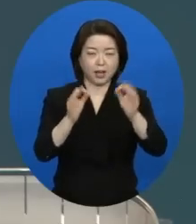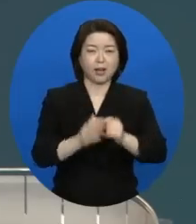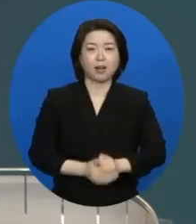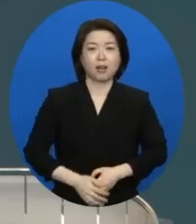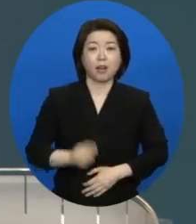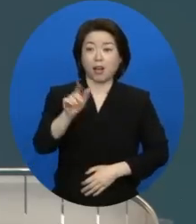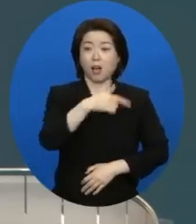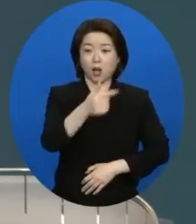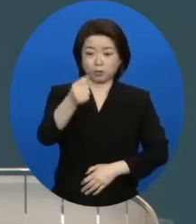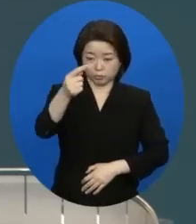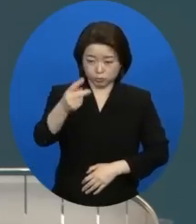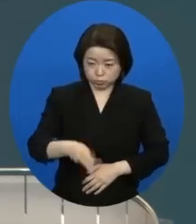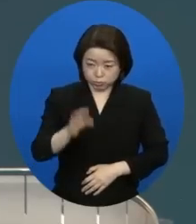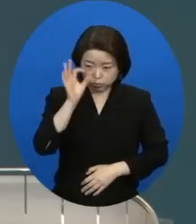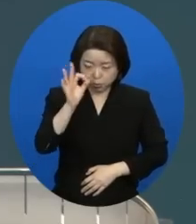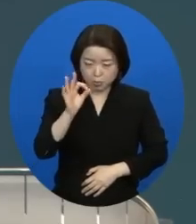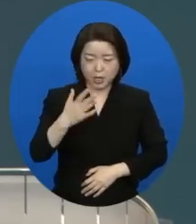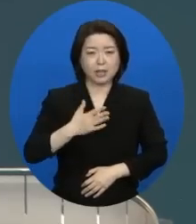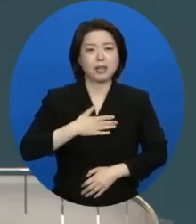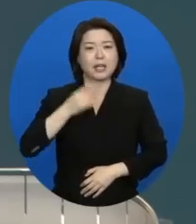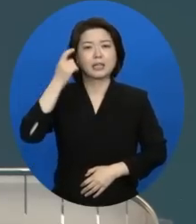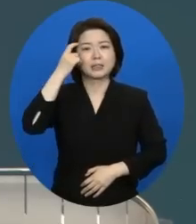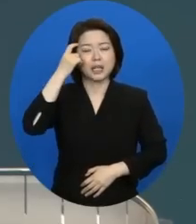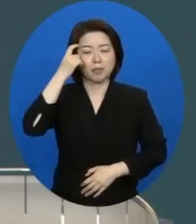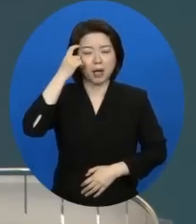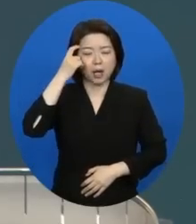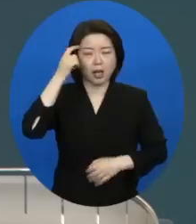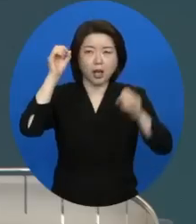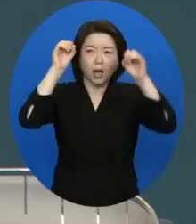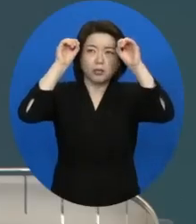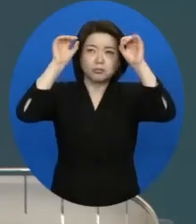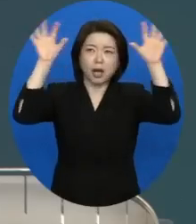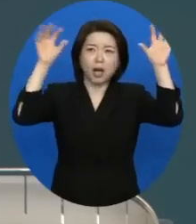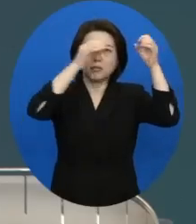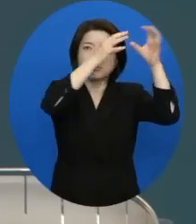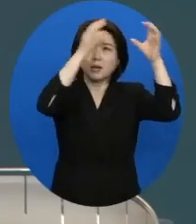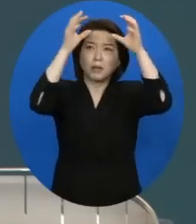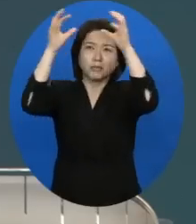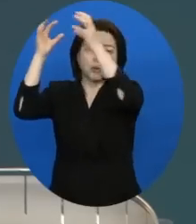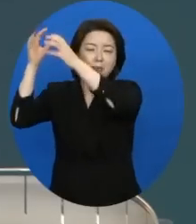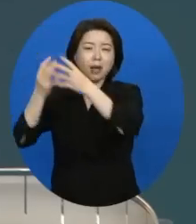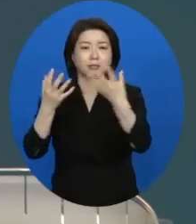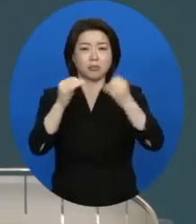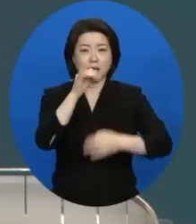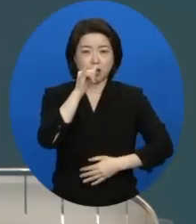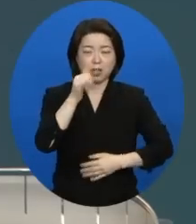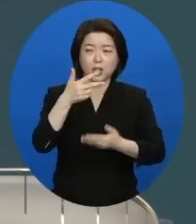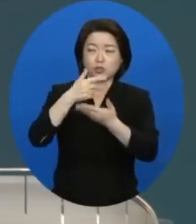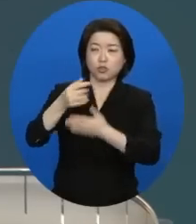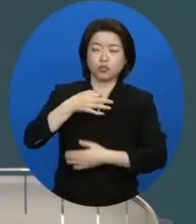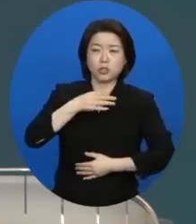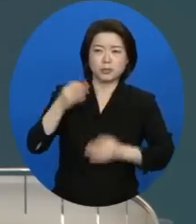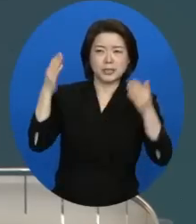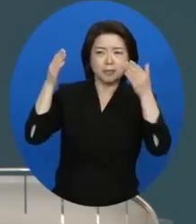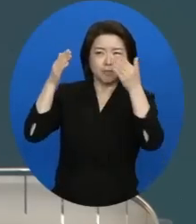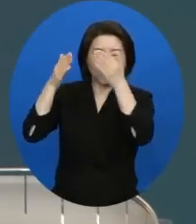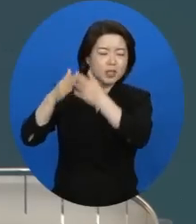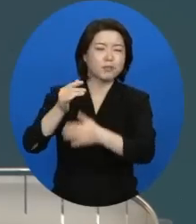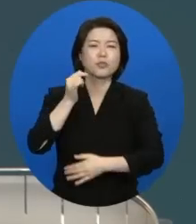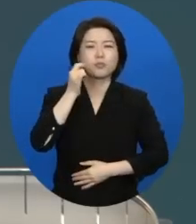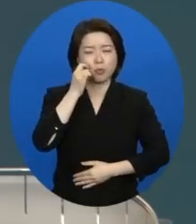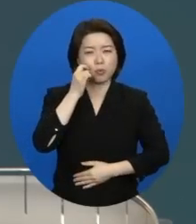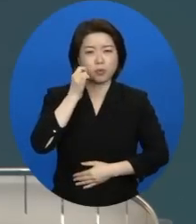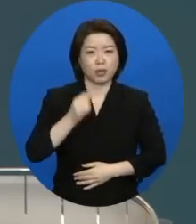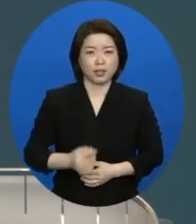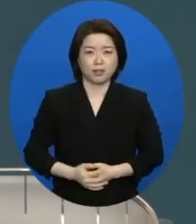갖다 보면 제 생각이 사방팔방 흩어져서 주님의 음성을 주의 깊게 듣지 못하게